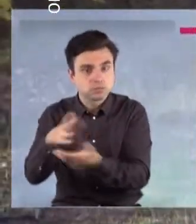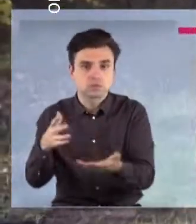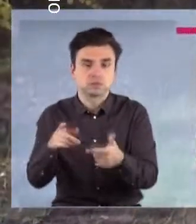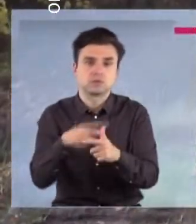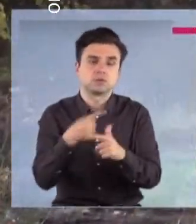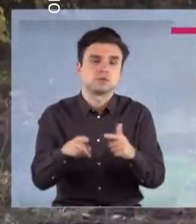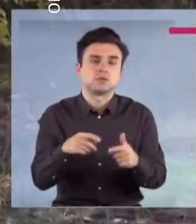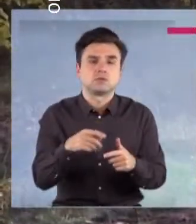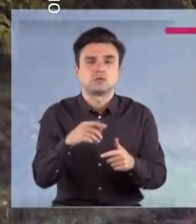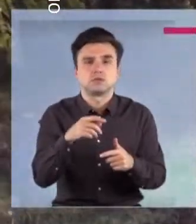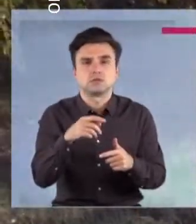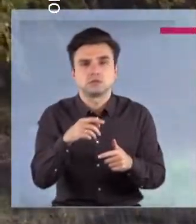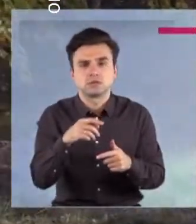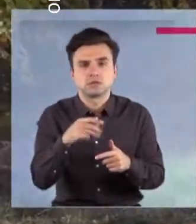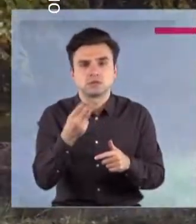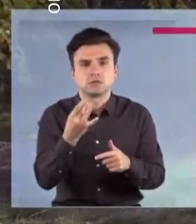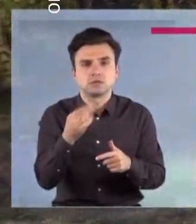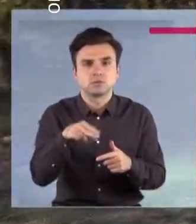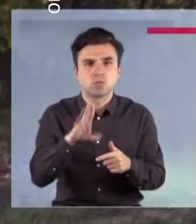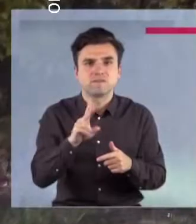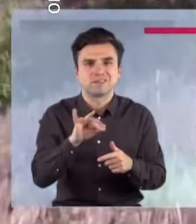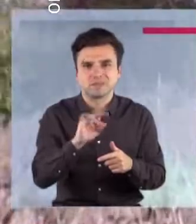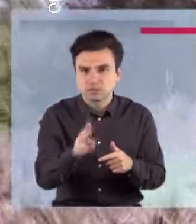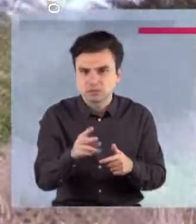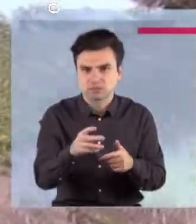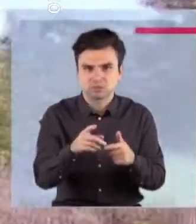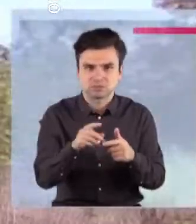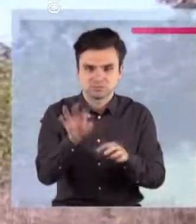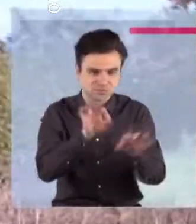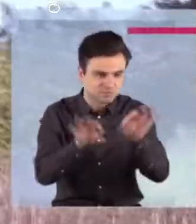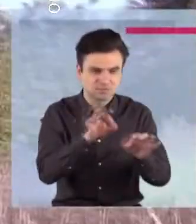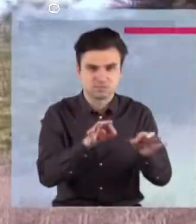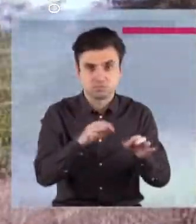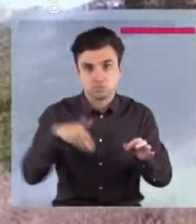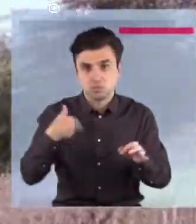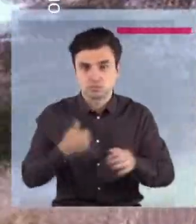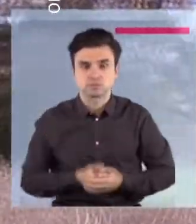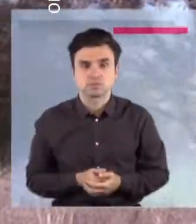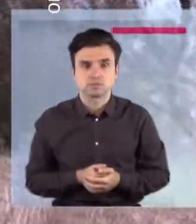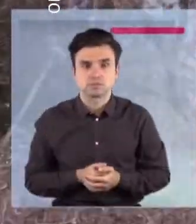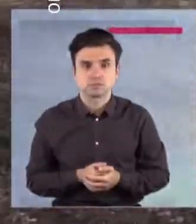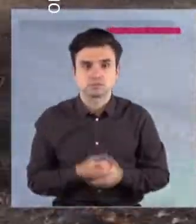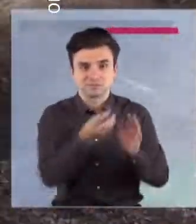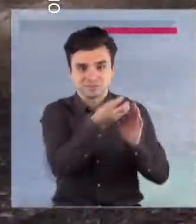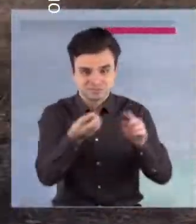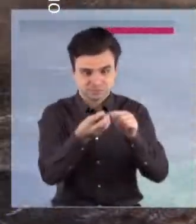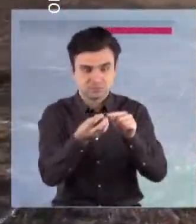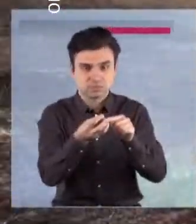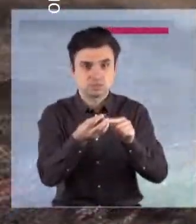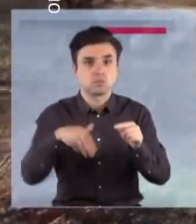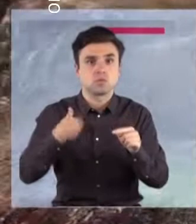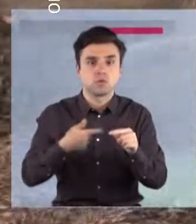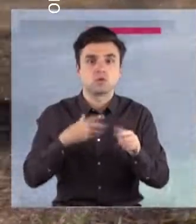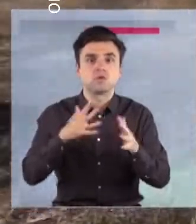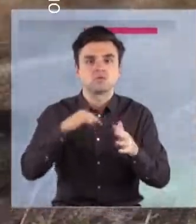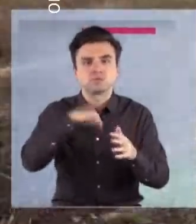З новими силами рухаємось далі. І ось чуємо вистріли. Проте не вдалі. Фазан був занадто далеко. Але це була гарна